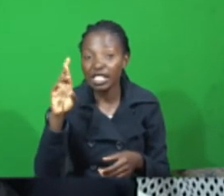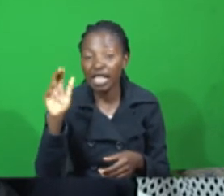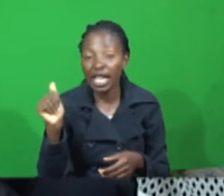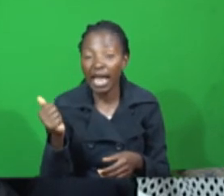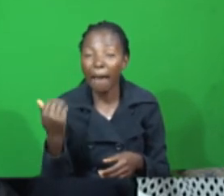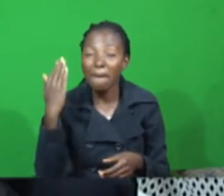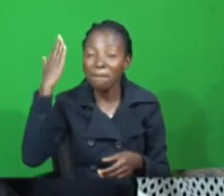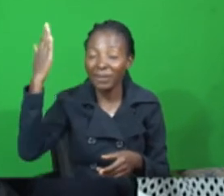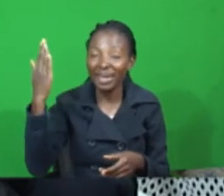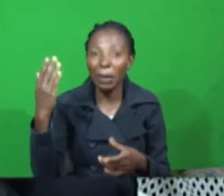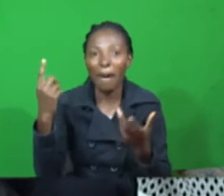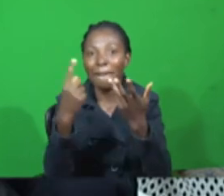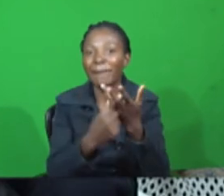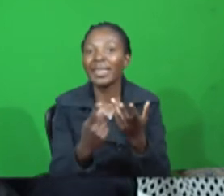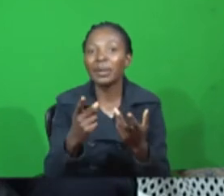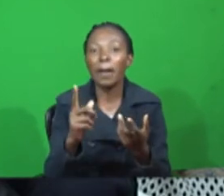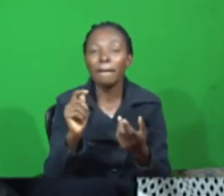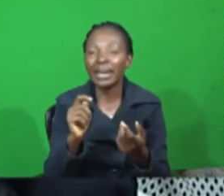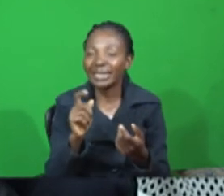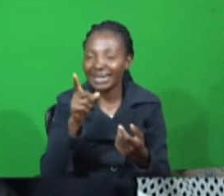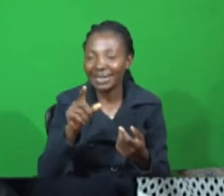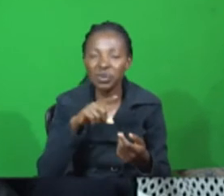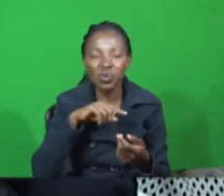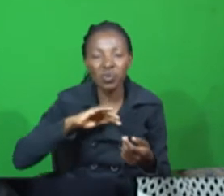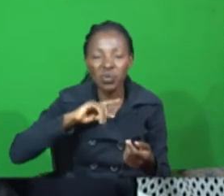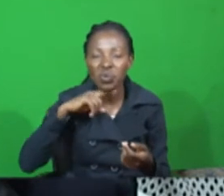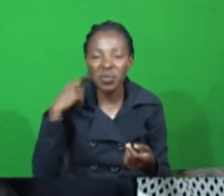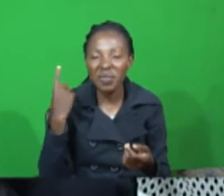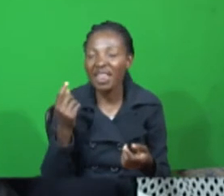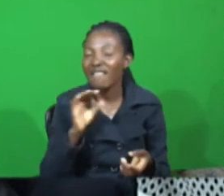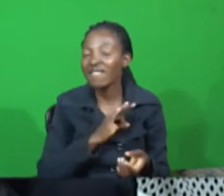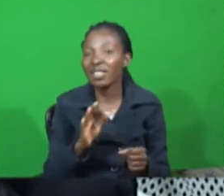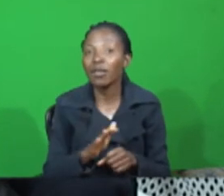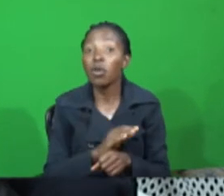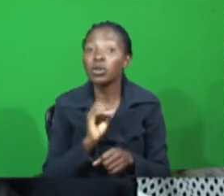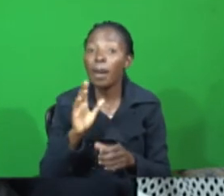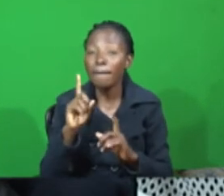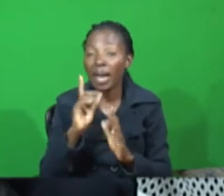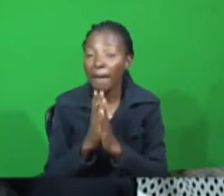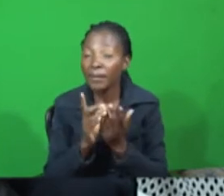Zveshuwa mukadzi uyu akarurama kupfuura ini. Hanzi nebhaibheri akabva achengeta muroora wake.